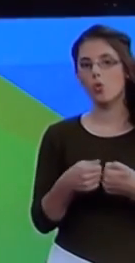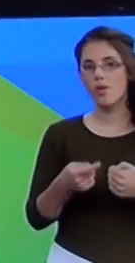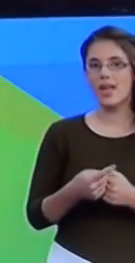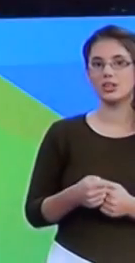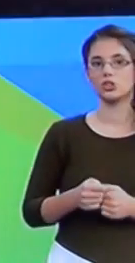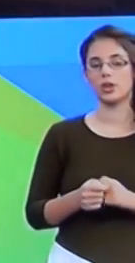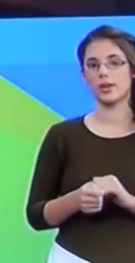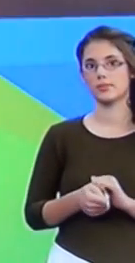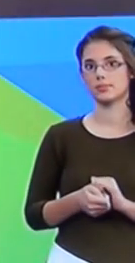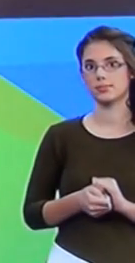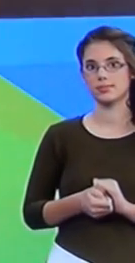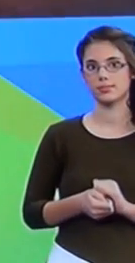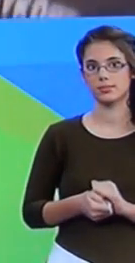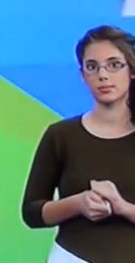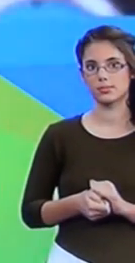Ajtóműködtetések.